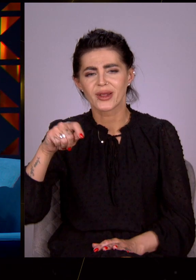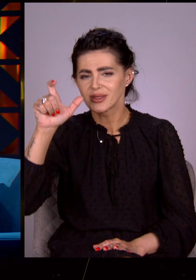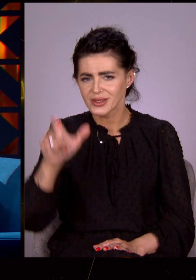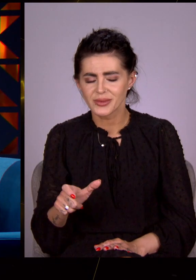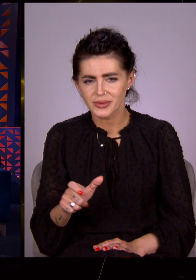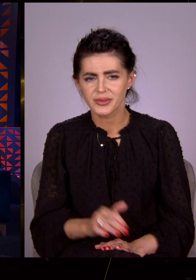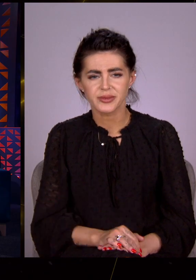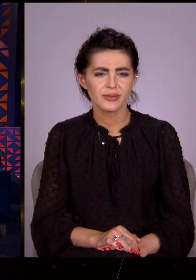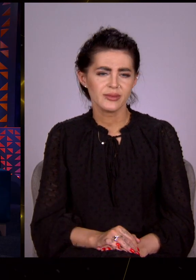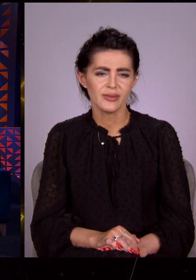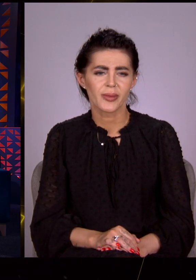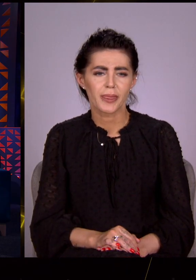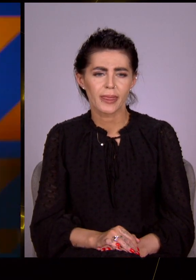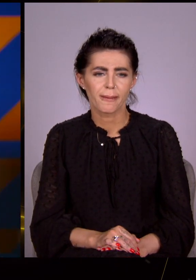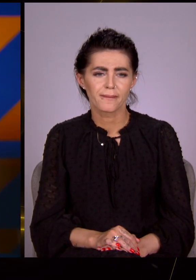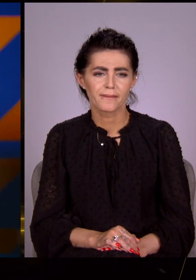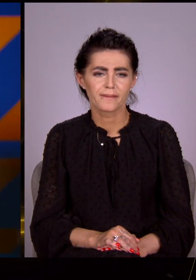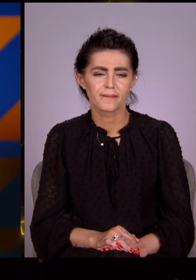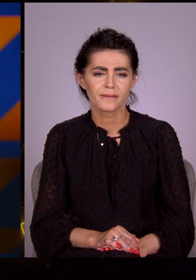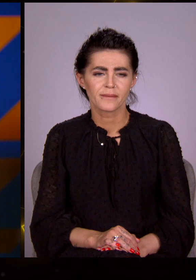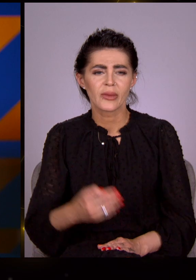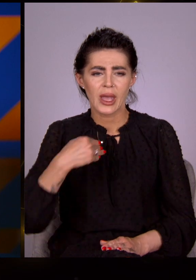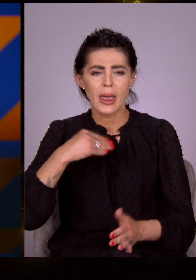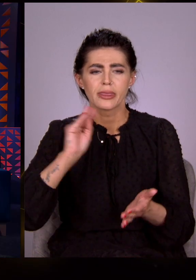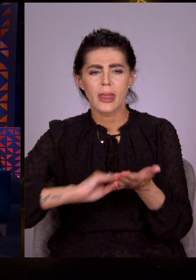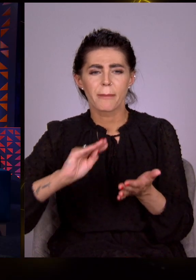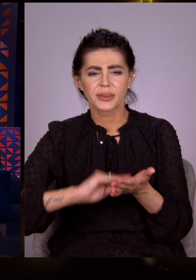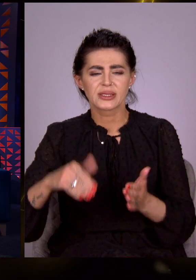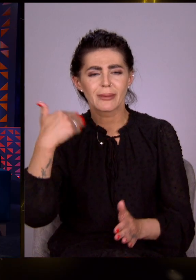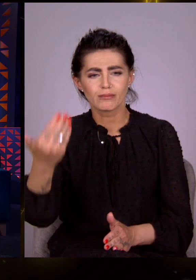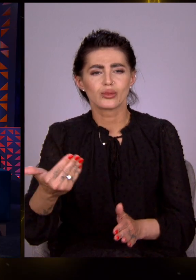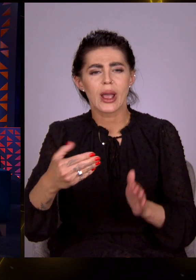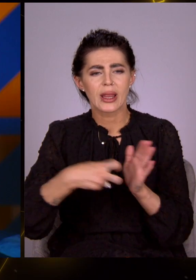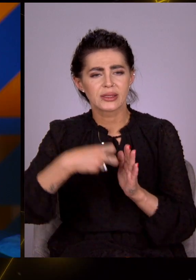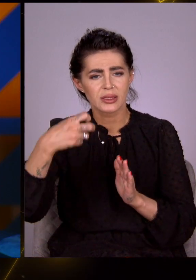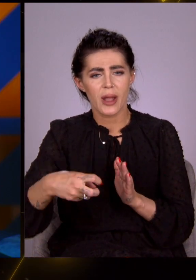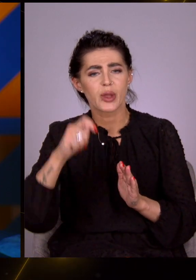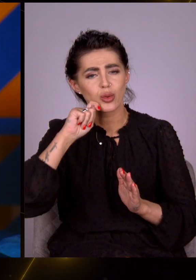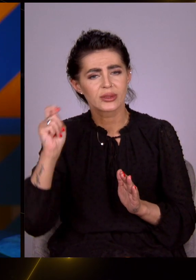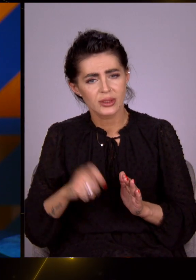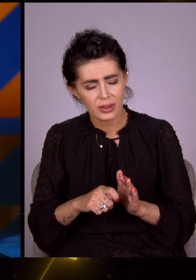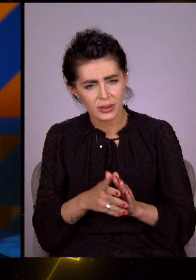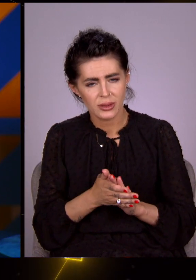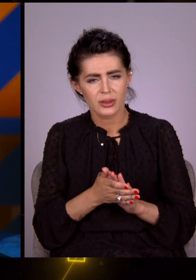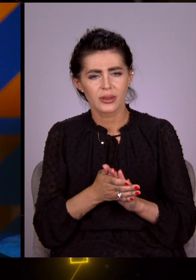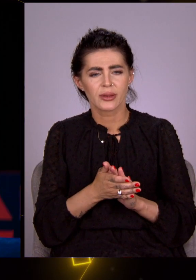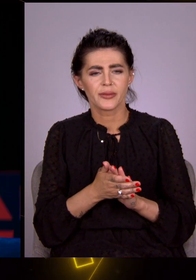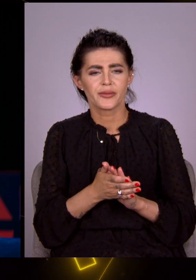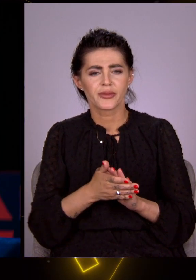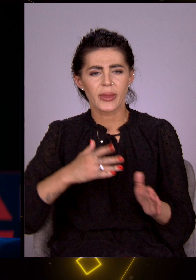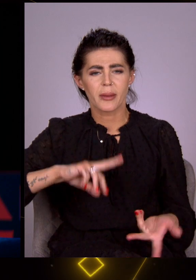що ти йому написала щось там. Написала йому листа. Я на українській, а я з вчителем